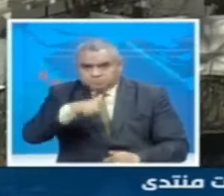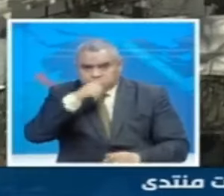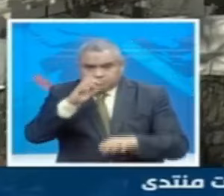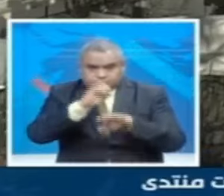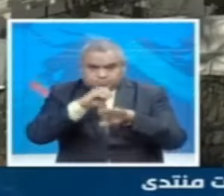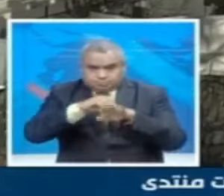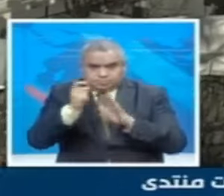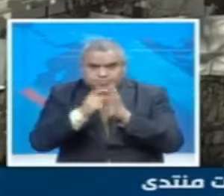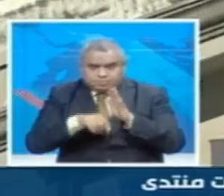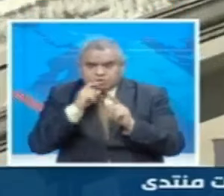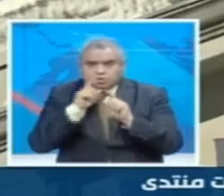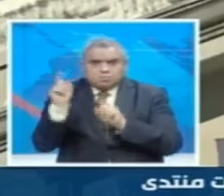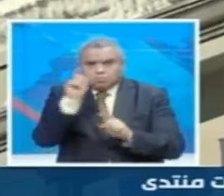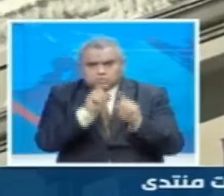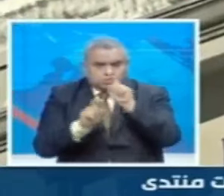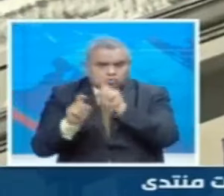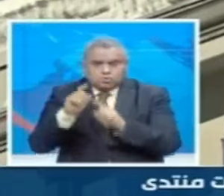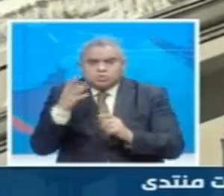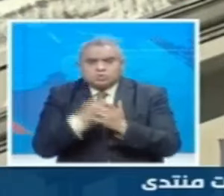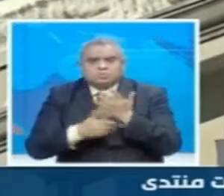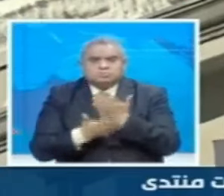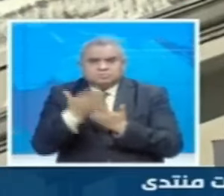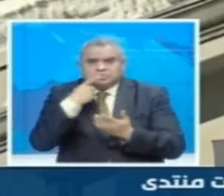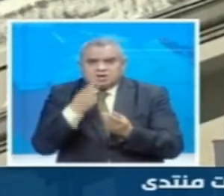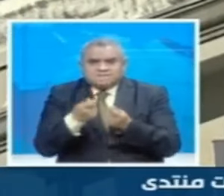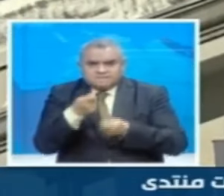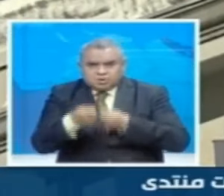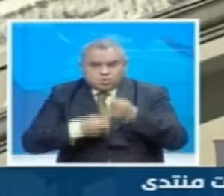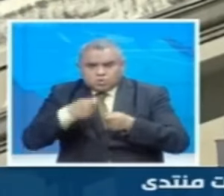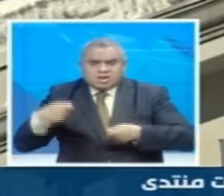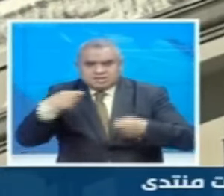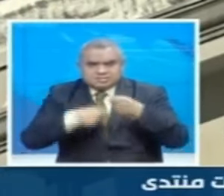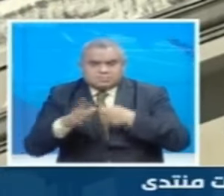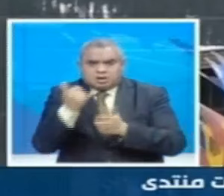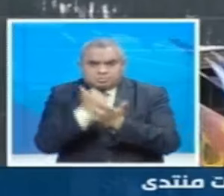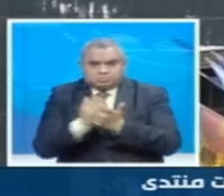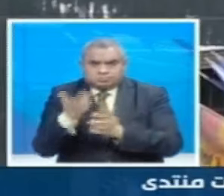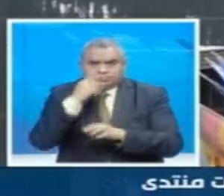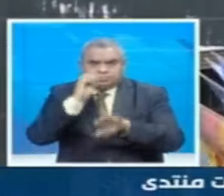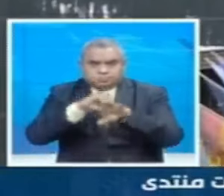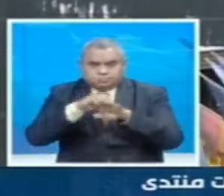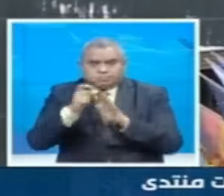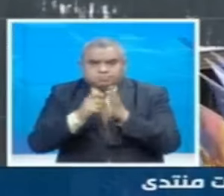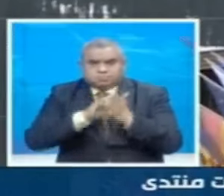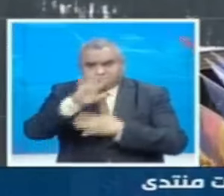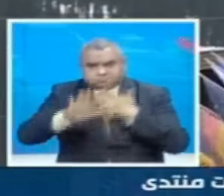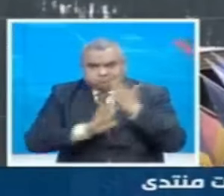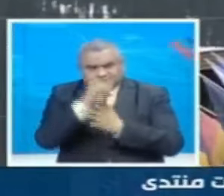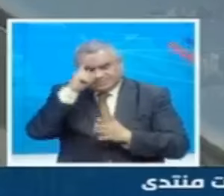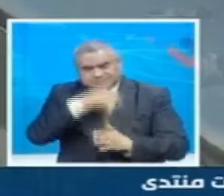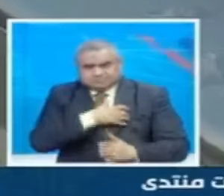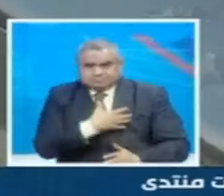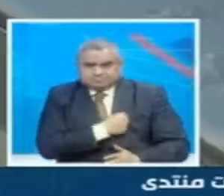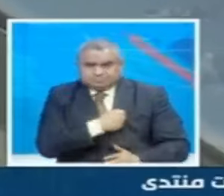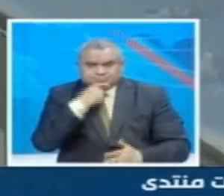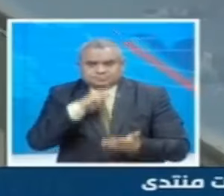بوصلة مناقشاته لأحاديث المال والاستثمارات والتنمية، هيمنت عليه الأوضاع المأساوية